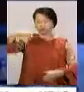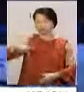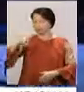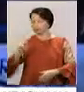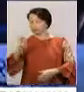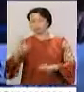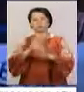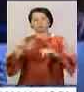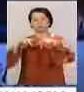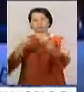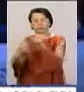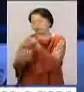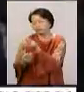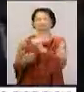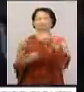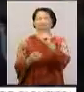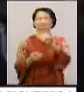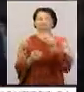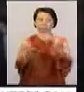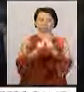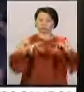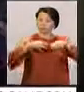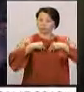lagi parti pinggiran. Dengan mandat yang diterima pada